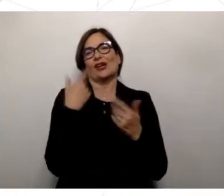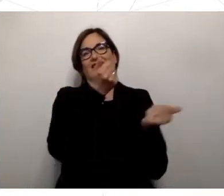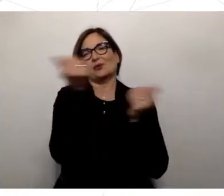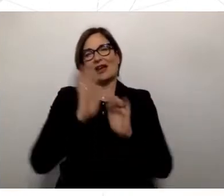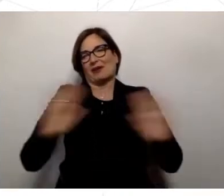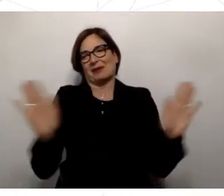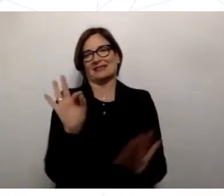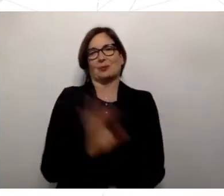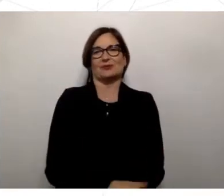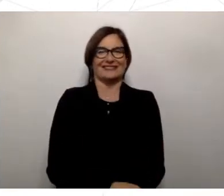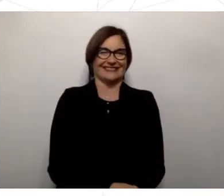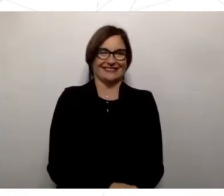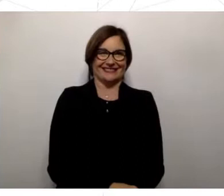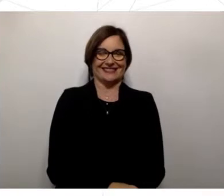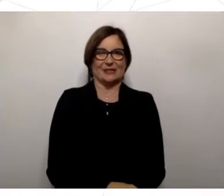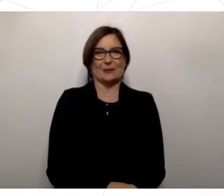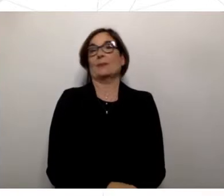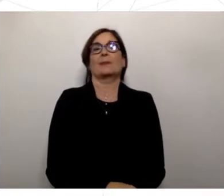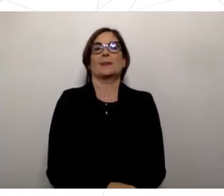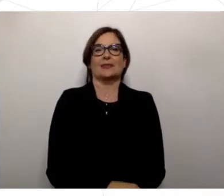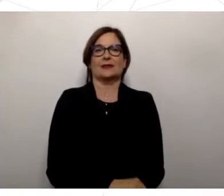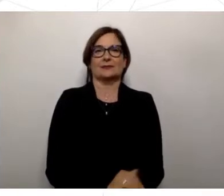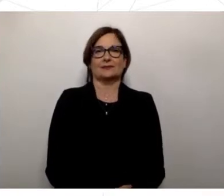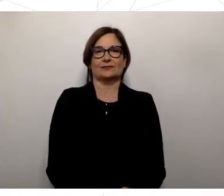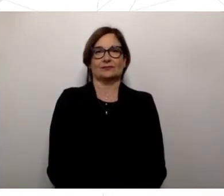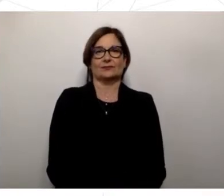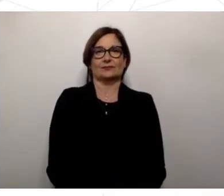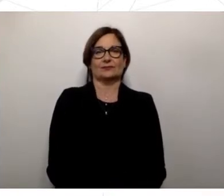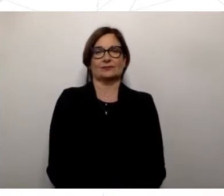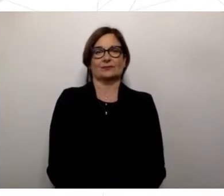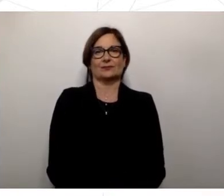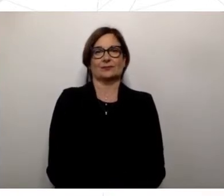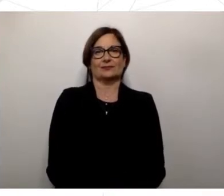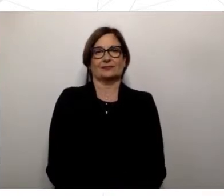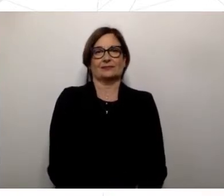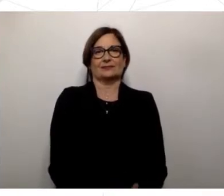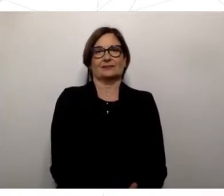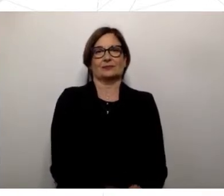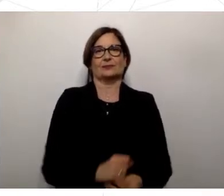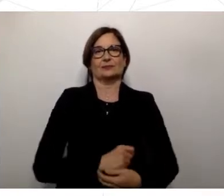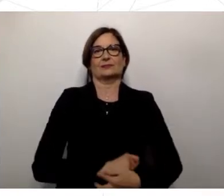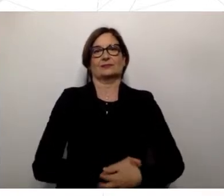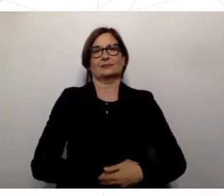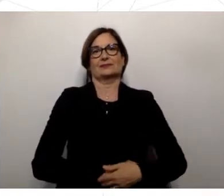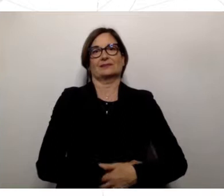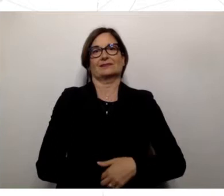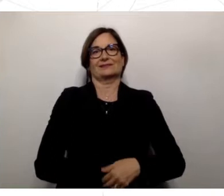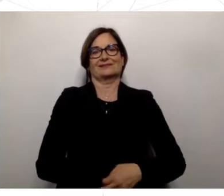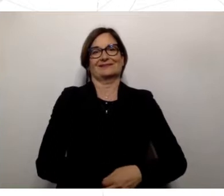salutava. Ok, sorry, we are a little bit late. We'll start very soon. Abbiamo